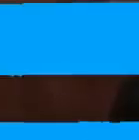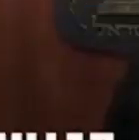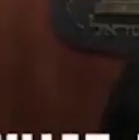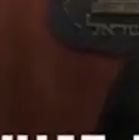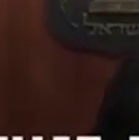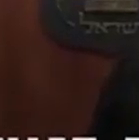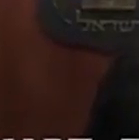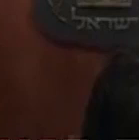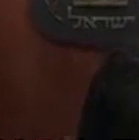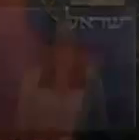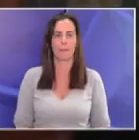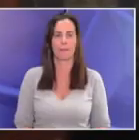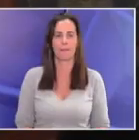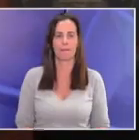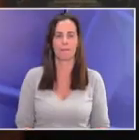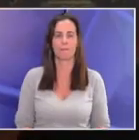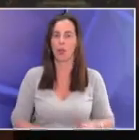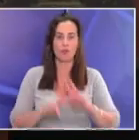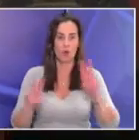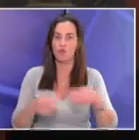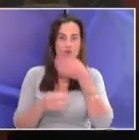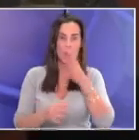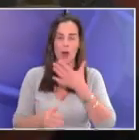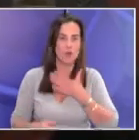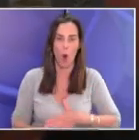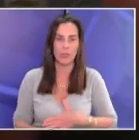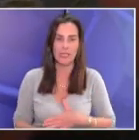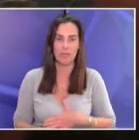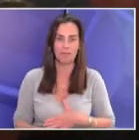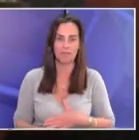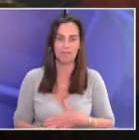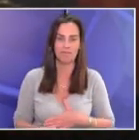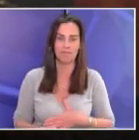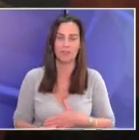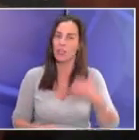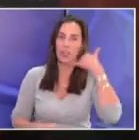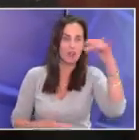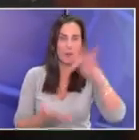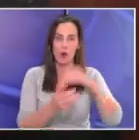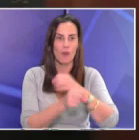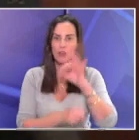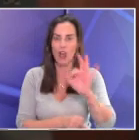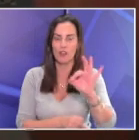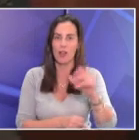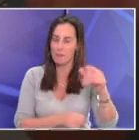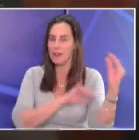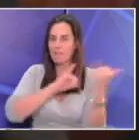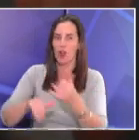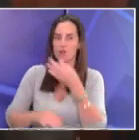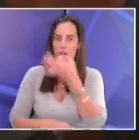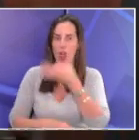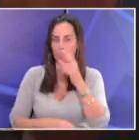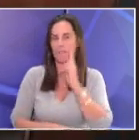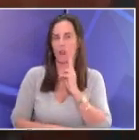לא מגביל אתכם בנושאים, אתם יכולים לשאול על מה שאתם רוצים. תתקשרו למערכות שלכם, הם יזרימו לכם